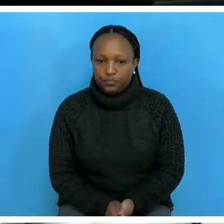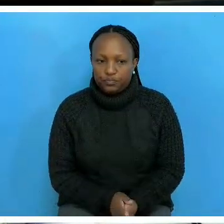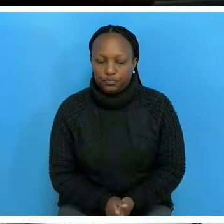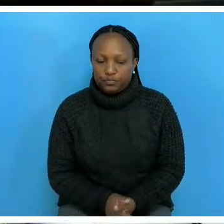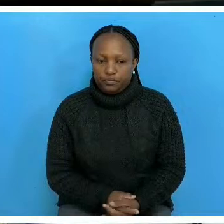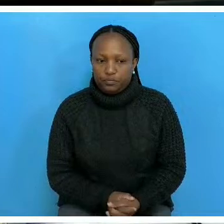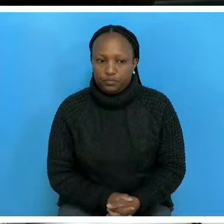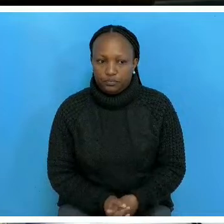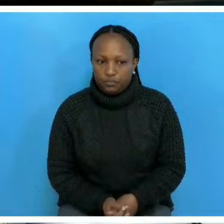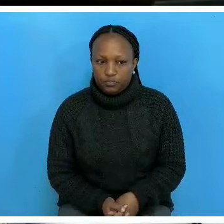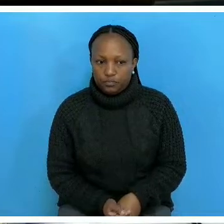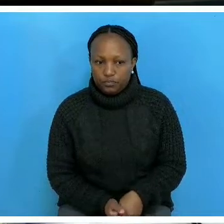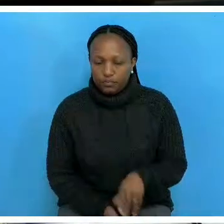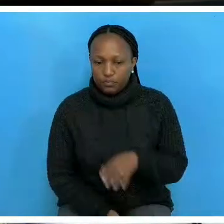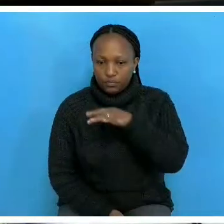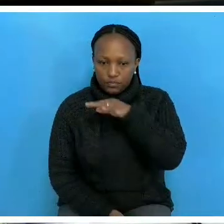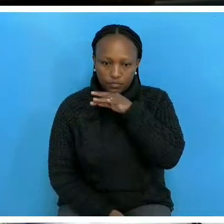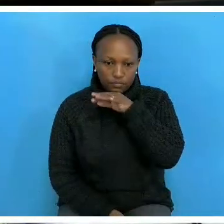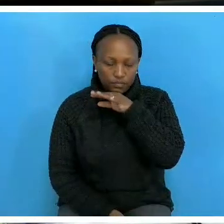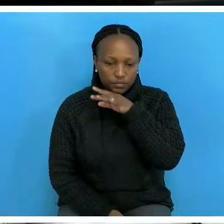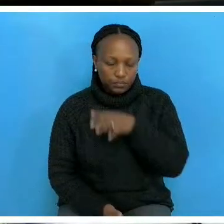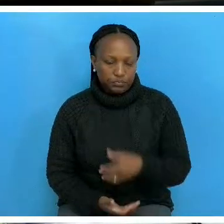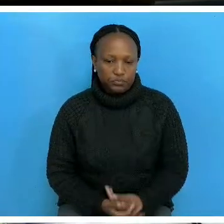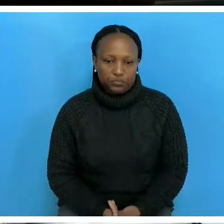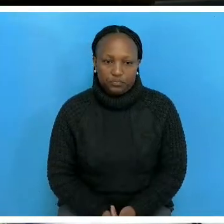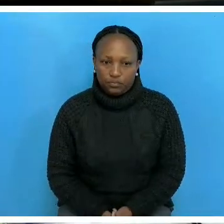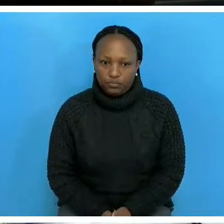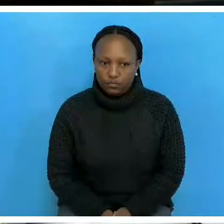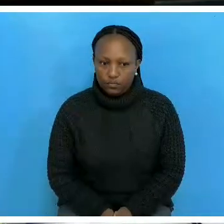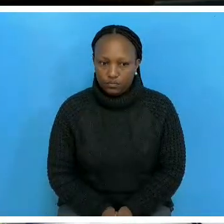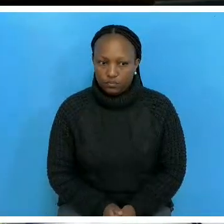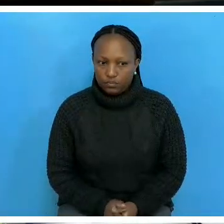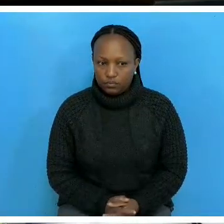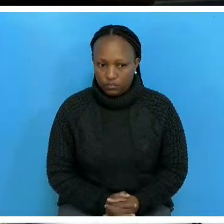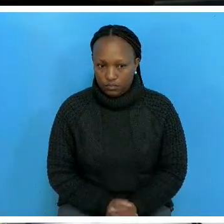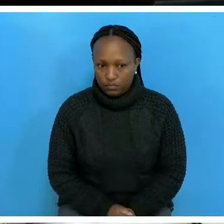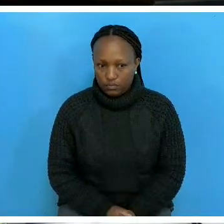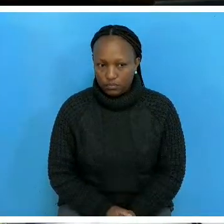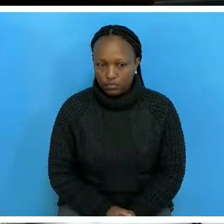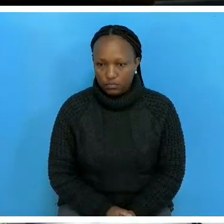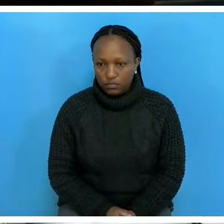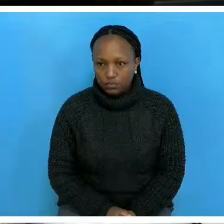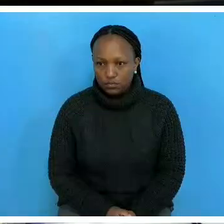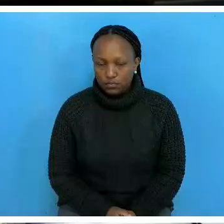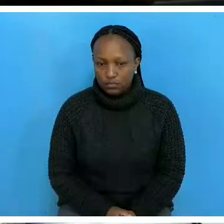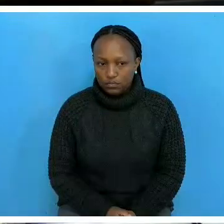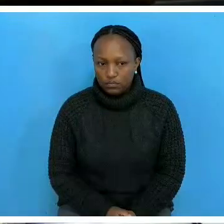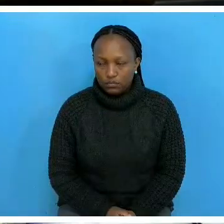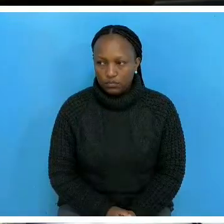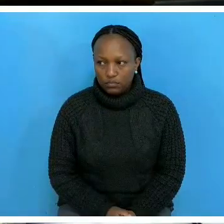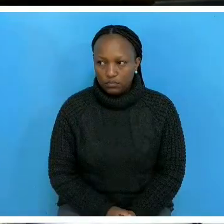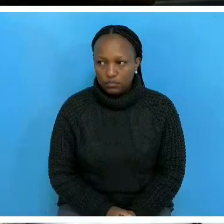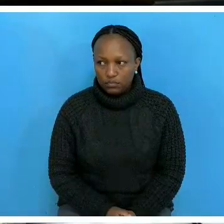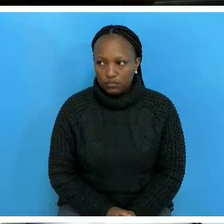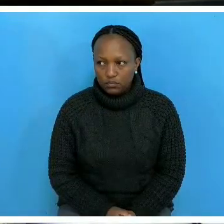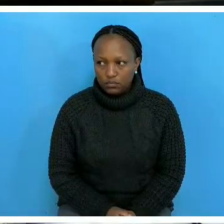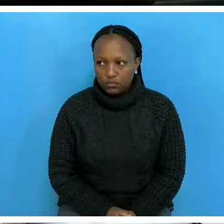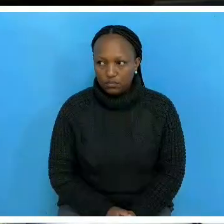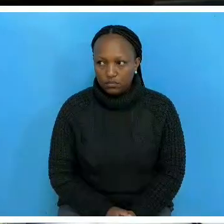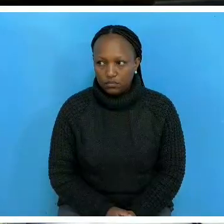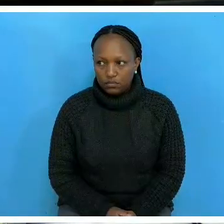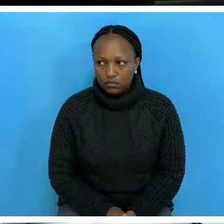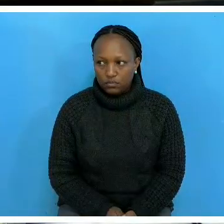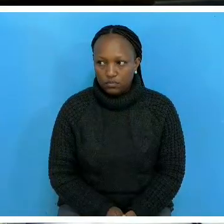taal. Ek weet ons het nie vandag alles in Afrikaans aangebied nie. Nie almal wat in die departement werk